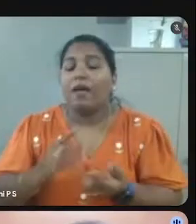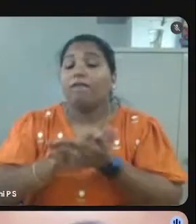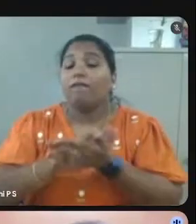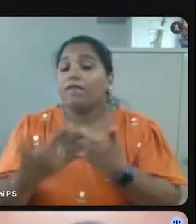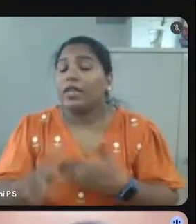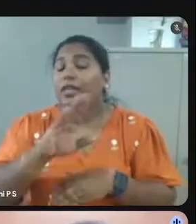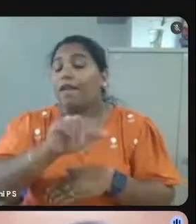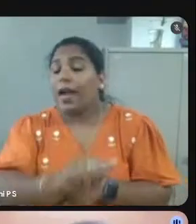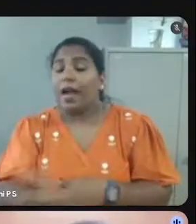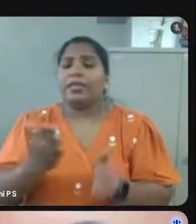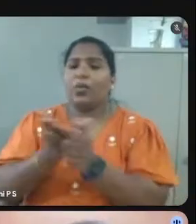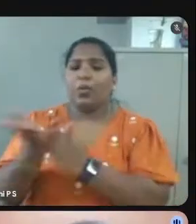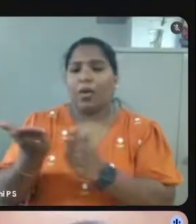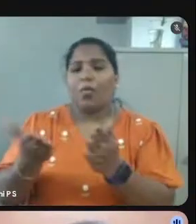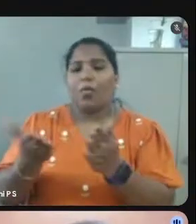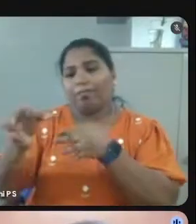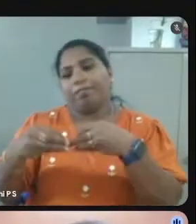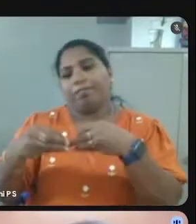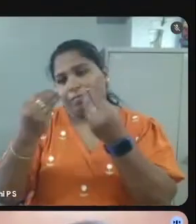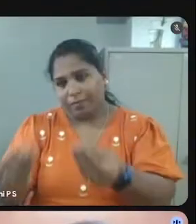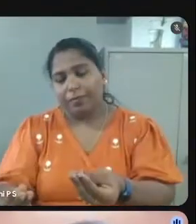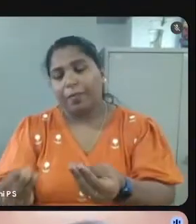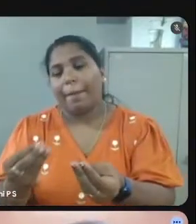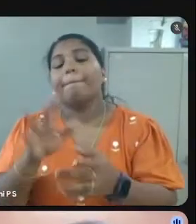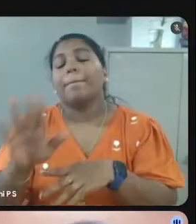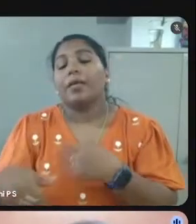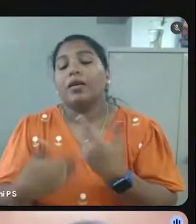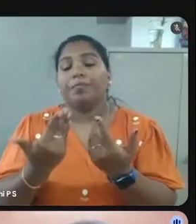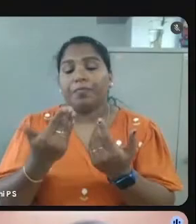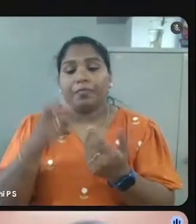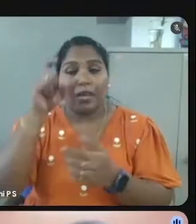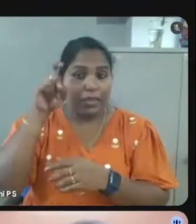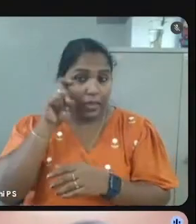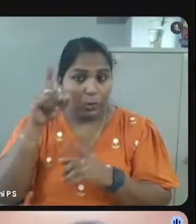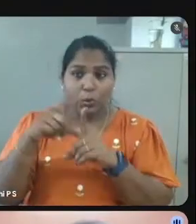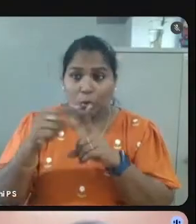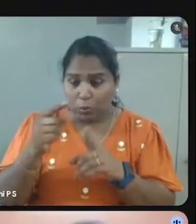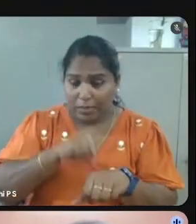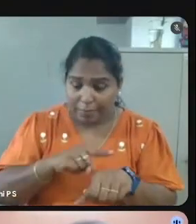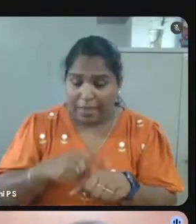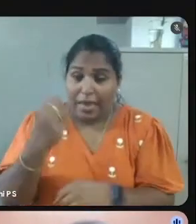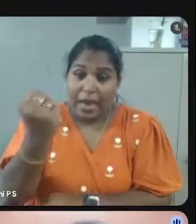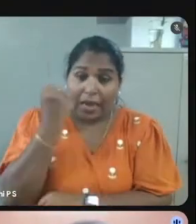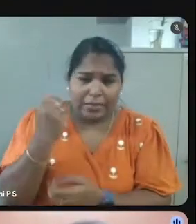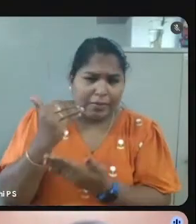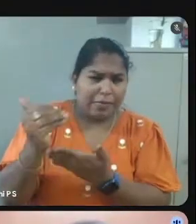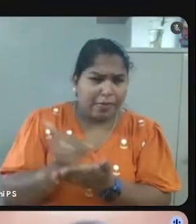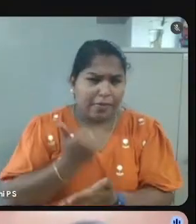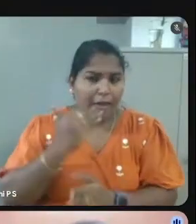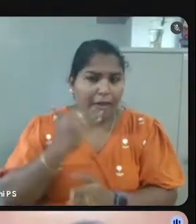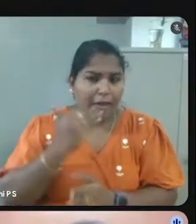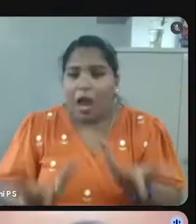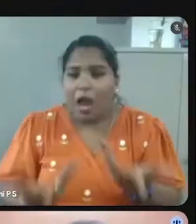ഡിഫറെന്റ് ഓൾട്ടർനേറ്റീവ്സ് പറഞ്ഞു കൊടുക്കും. ഉദാഹരണത്തിന് ലൈംഗിക ആക്ടിവിറ്റിയിൽ എനർജി എങ്ങനെ കൺസർവ് ചെയ്ത് നമുക്ക് ആ